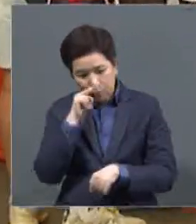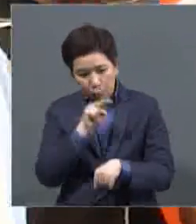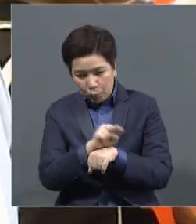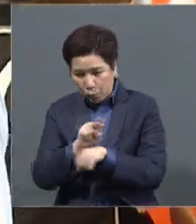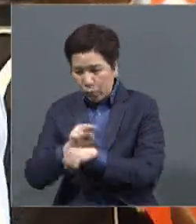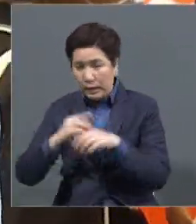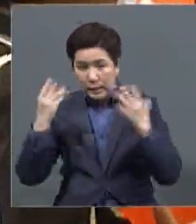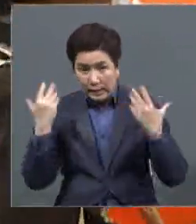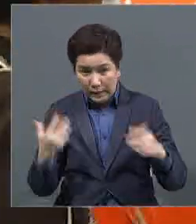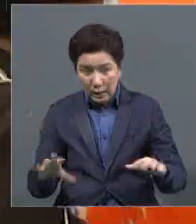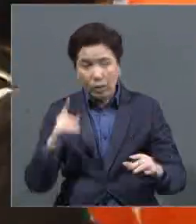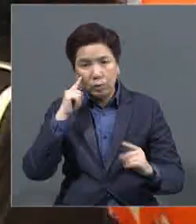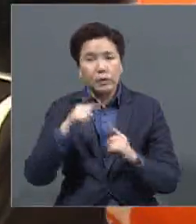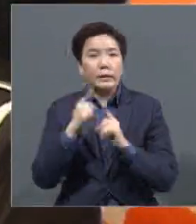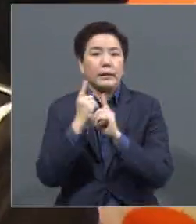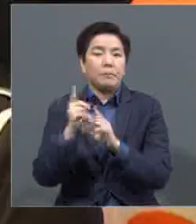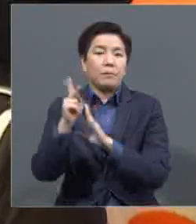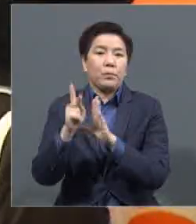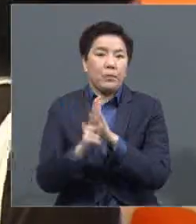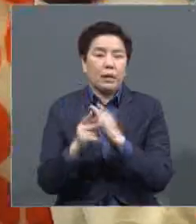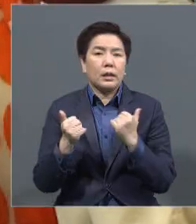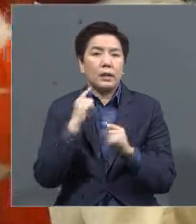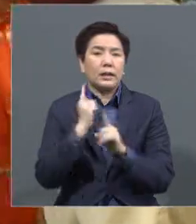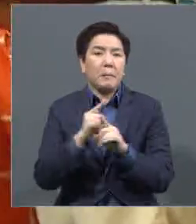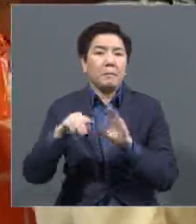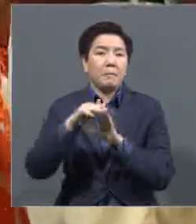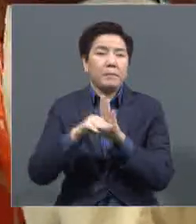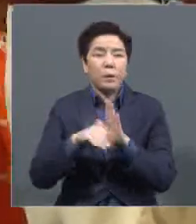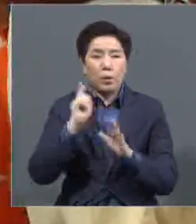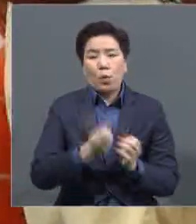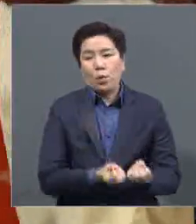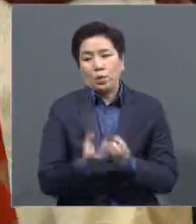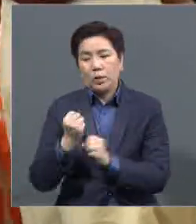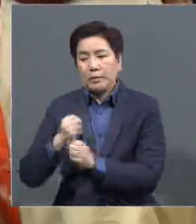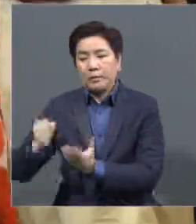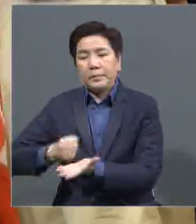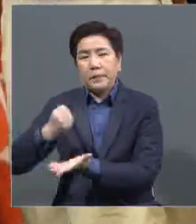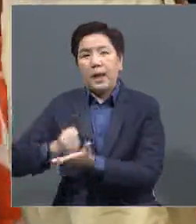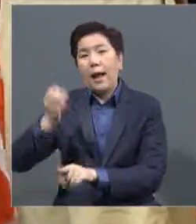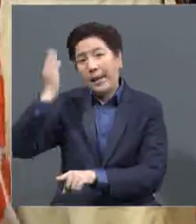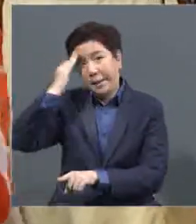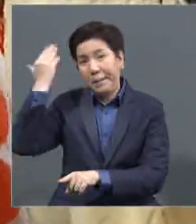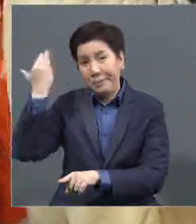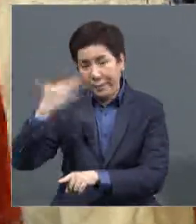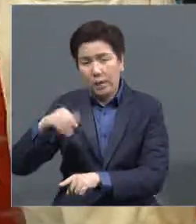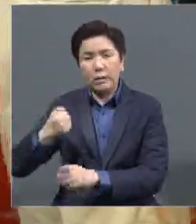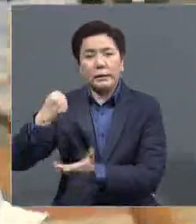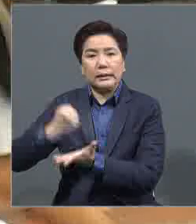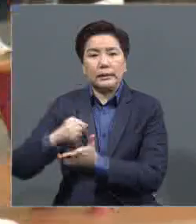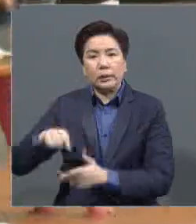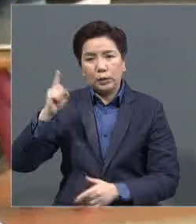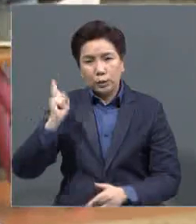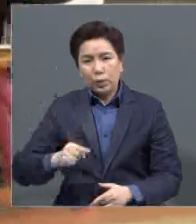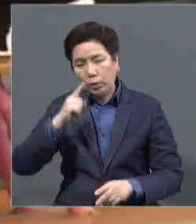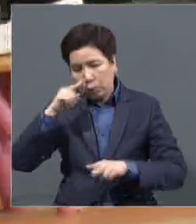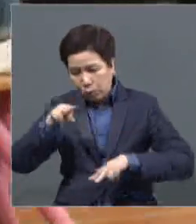เสร็จกิจกรรมนั้นจะมีผลทางกฎหมายแต่ว่าตามขั้นตอนก็ต้องส่งเรื่องให้นายทะเบียนพรรคการเมืองรับทราบโดยนายทะเบียนจะต้องมี